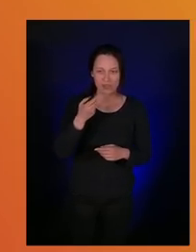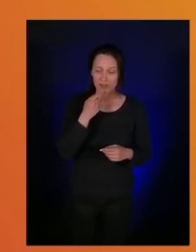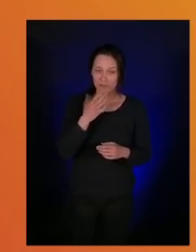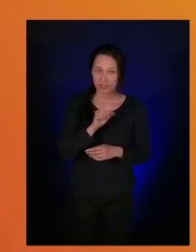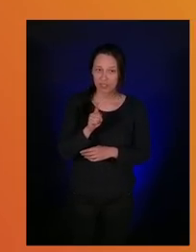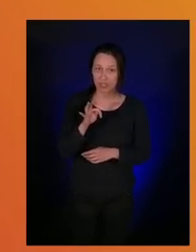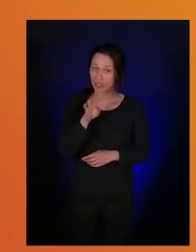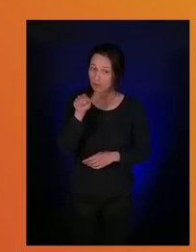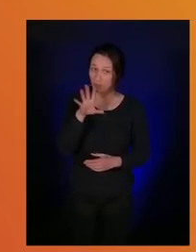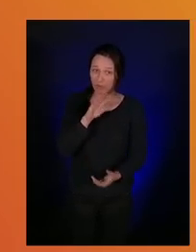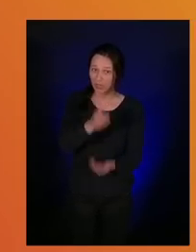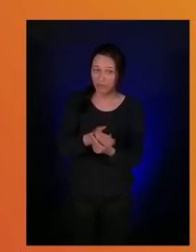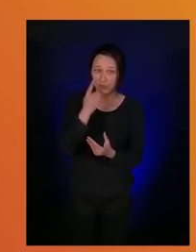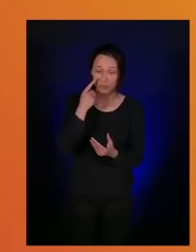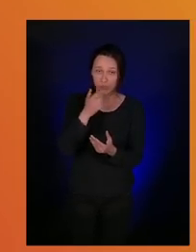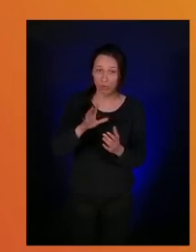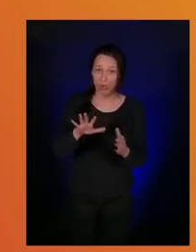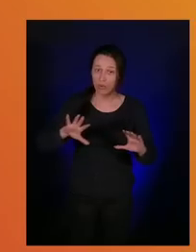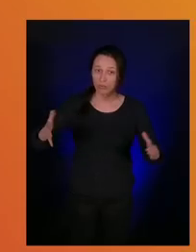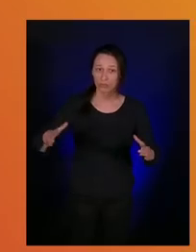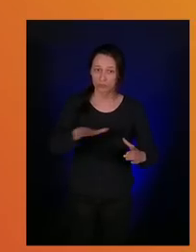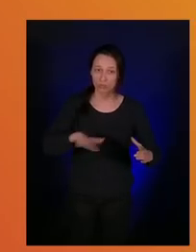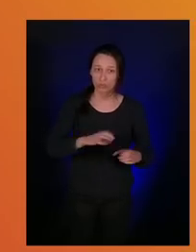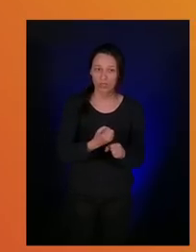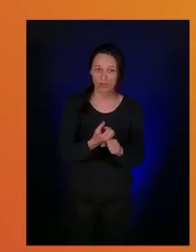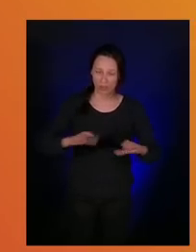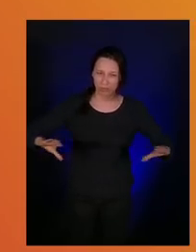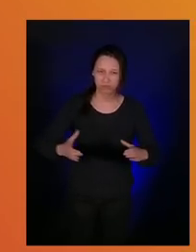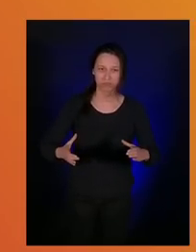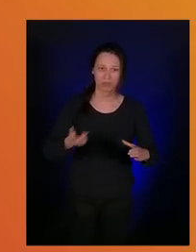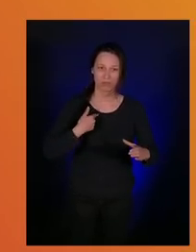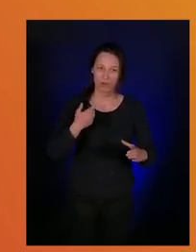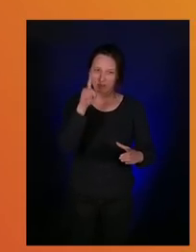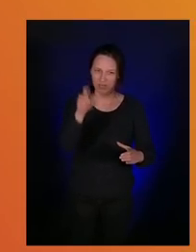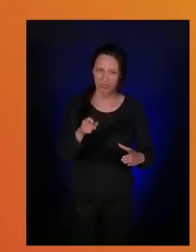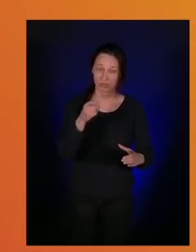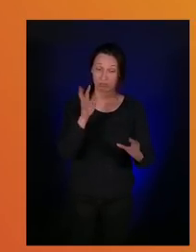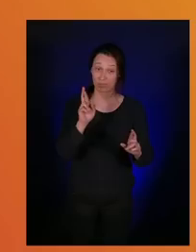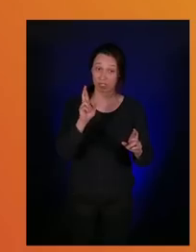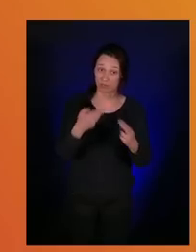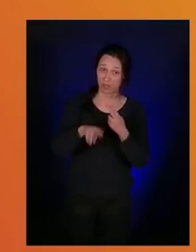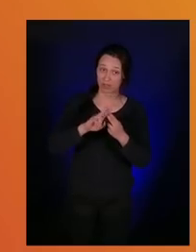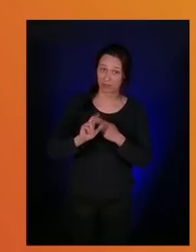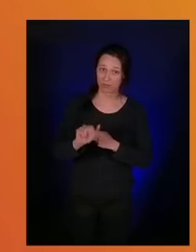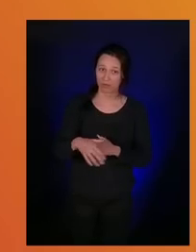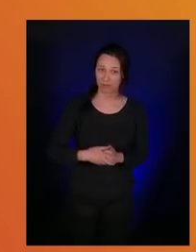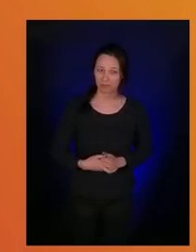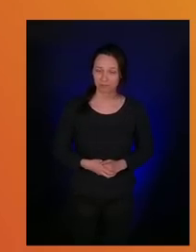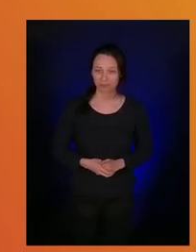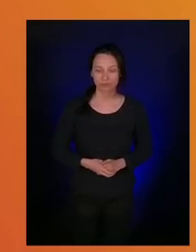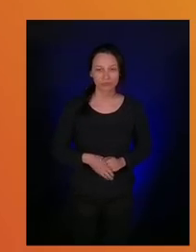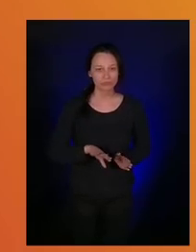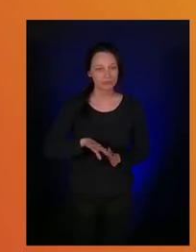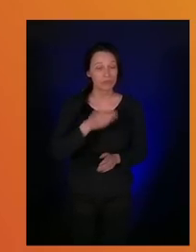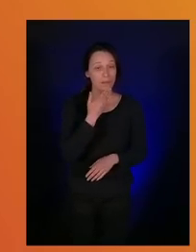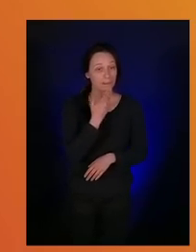organiser l'ensemble des travailleurs. Donc ça, c'est une question et on voudrait avoir des réponses à cette question. Merci. Merci. Le